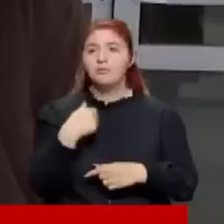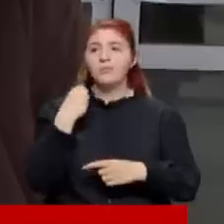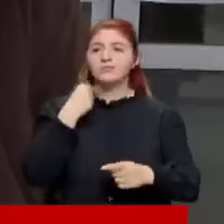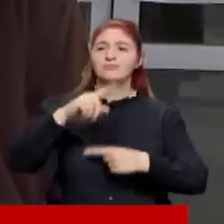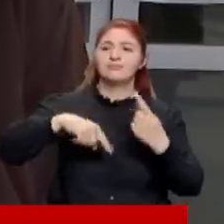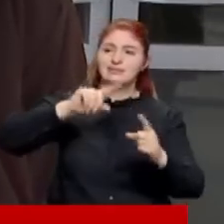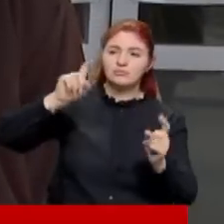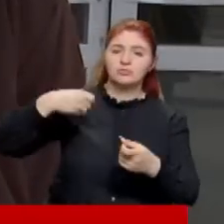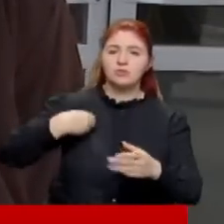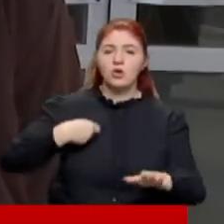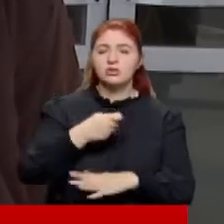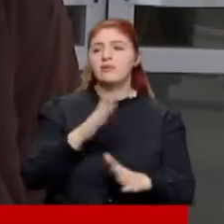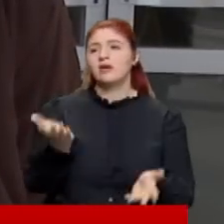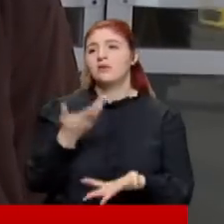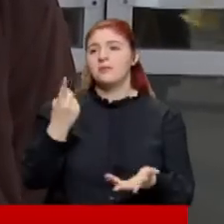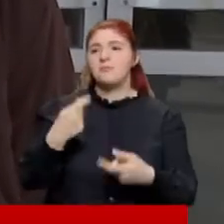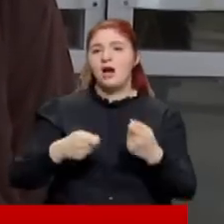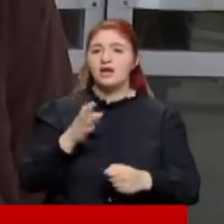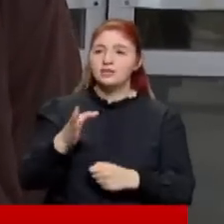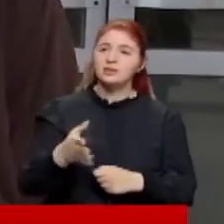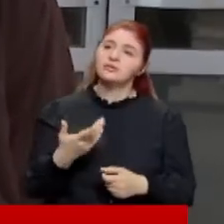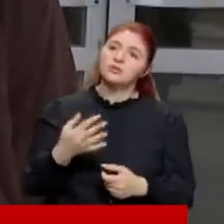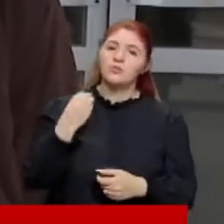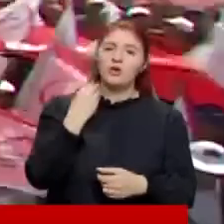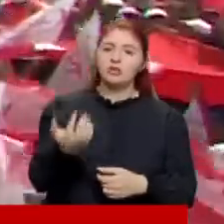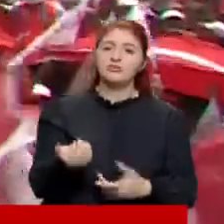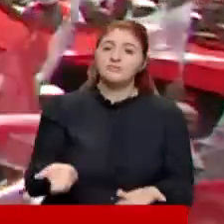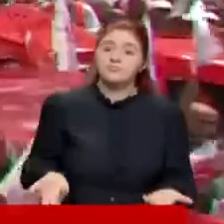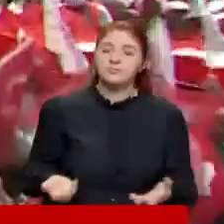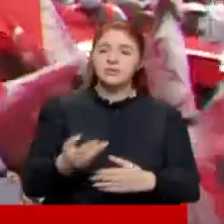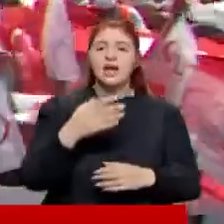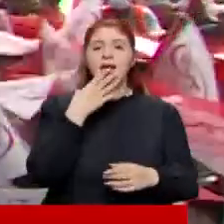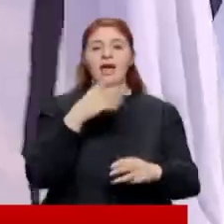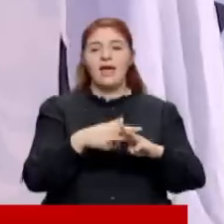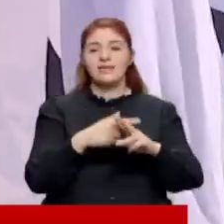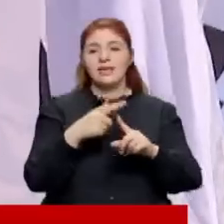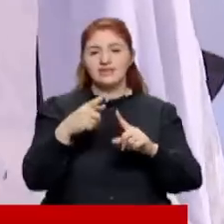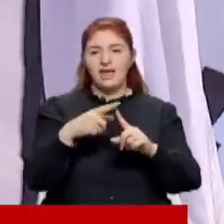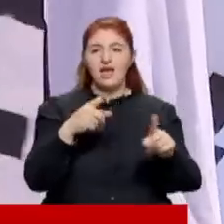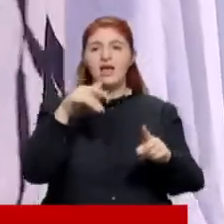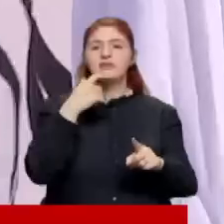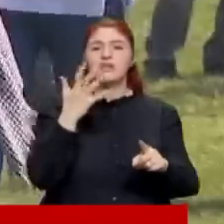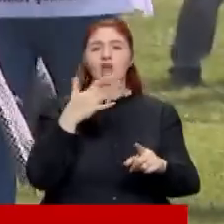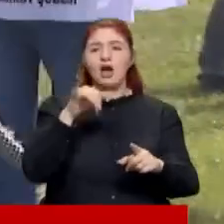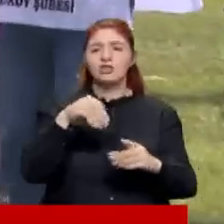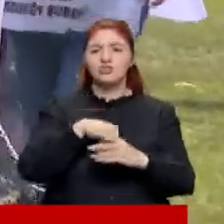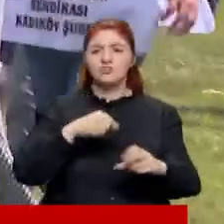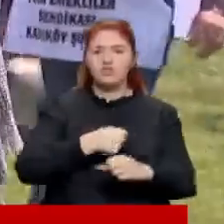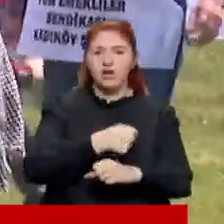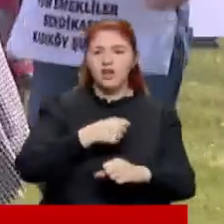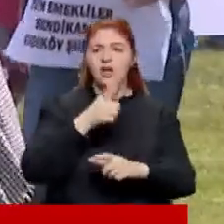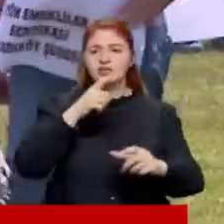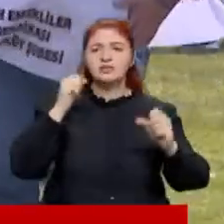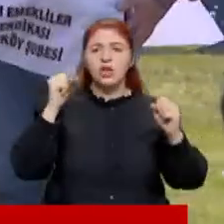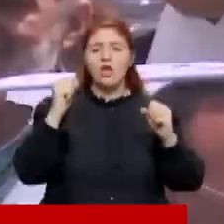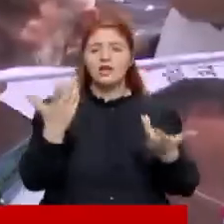bulup bir şekilde şey yapacağız. Ya da atıyorum bir bankaya gideceğiz. Borçlanacağız yani. EYT'liler yıllarca hakları olan için mücadele etti.